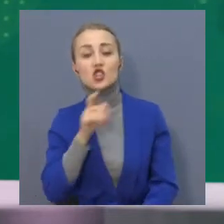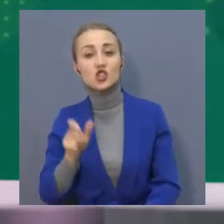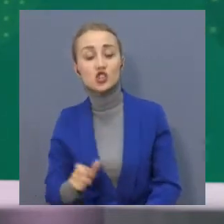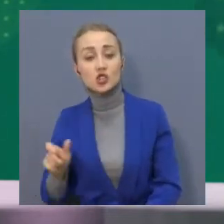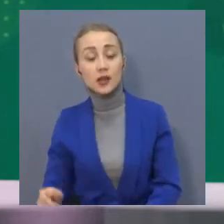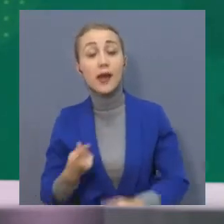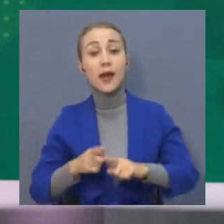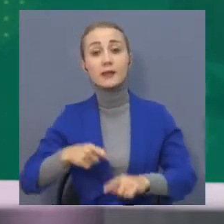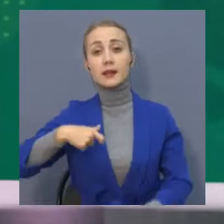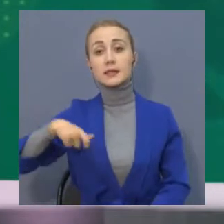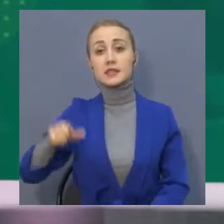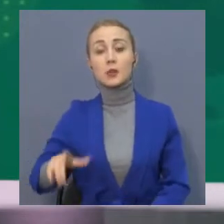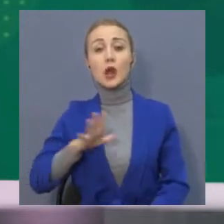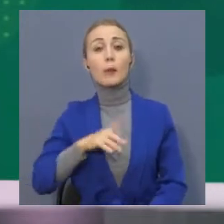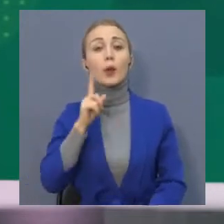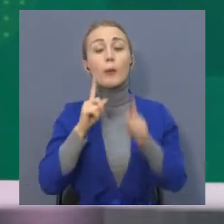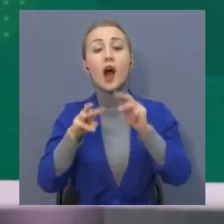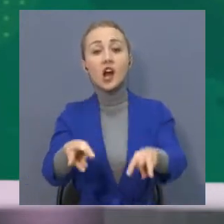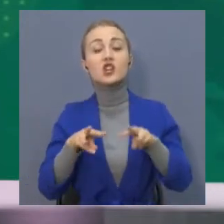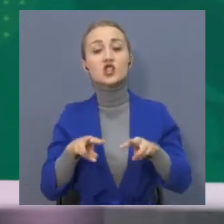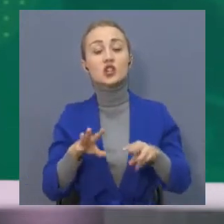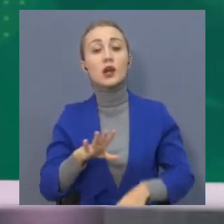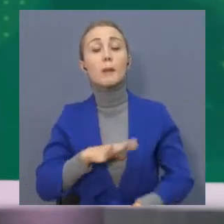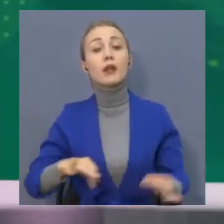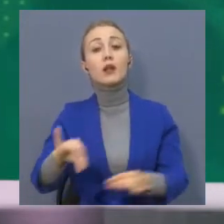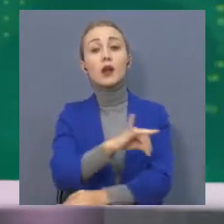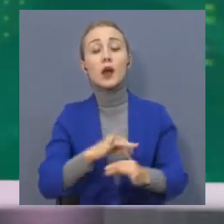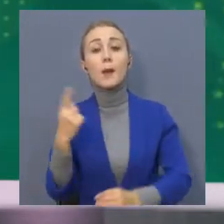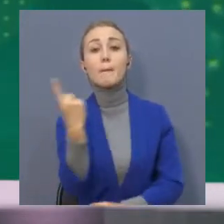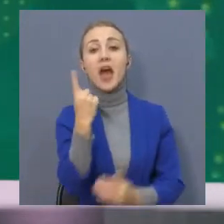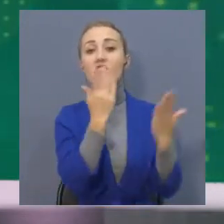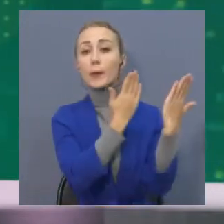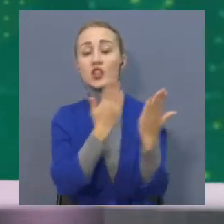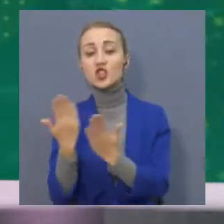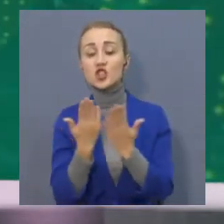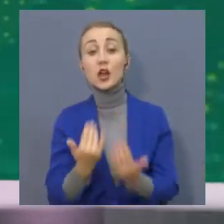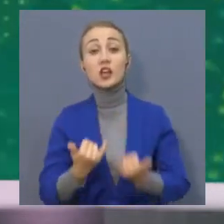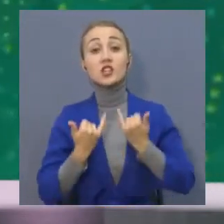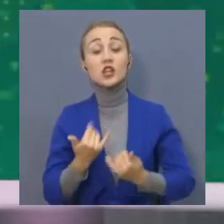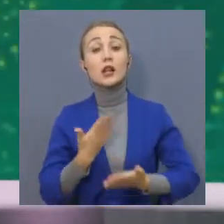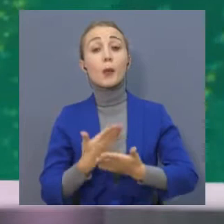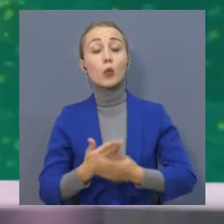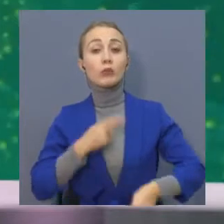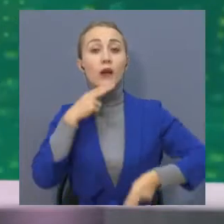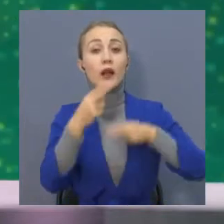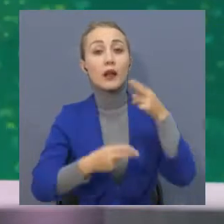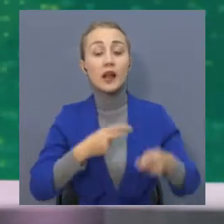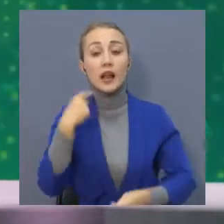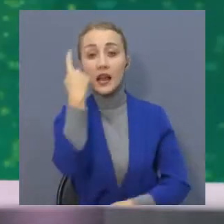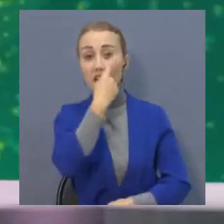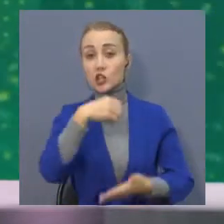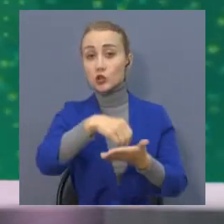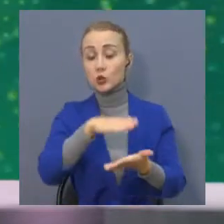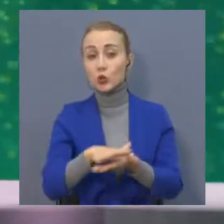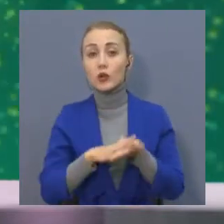Бірінші оқылымда қаралған құжатқа сәйкес енді жәбір көрсеткен адамның үстінен арыз түссе, бір жылда бір рет татуласуға мүмкіндік